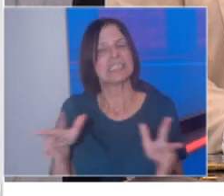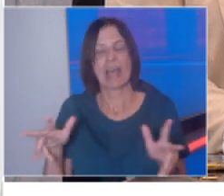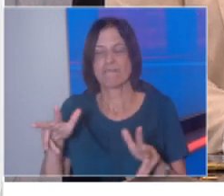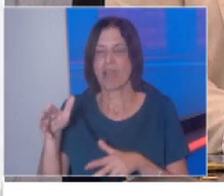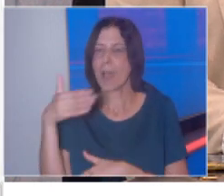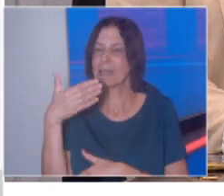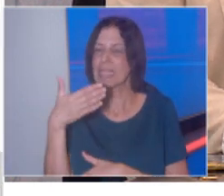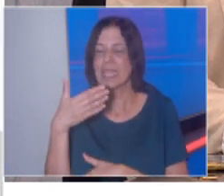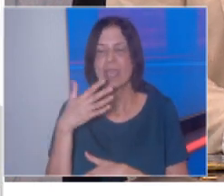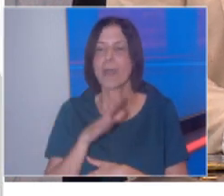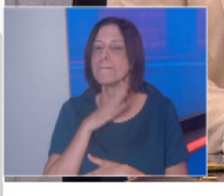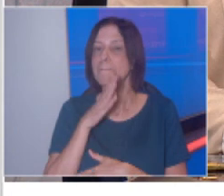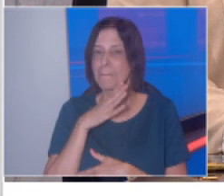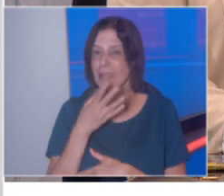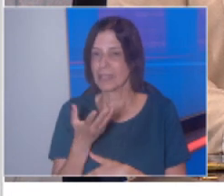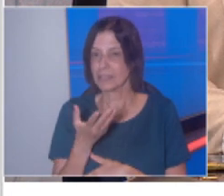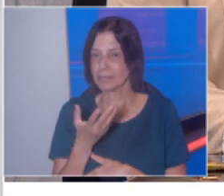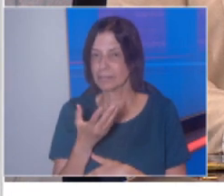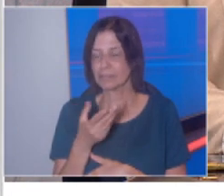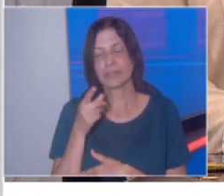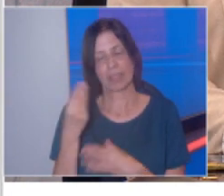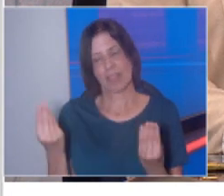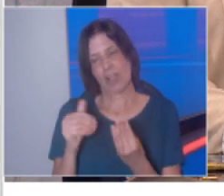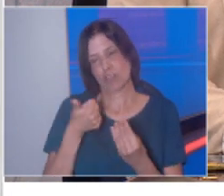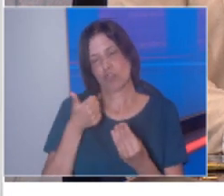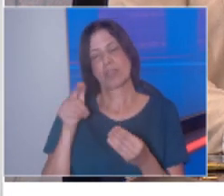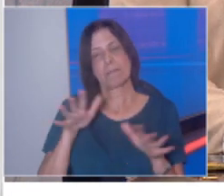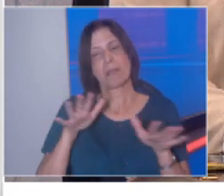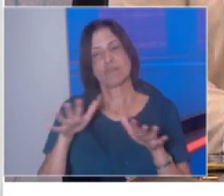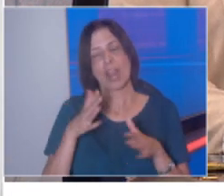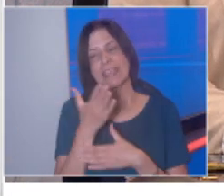הבעייתי הנגזר מכך, כן. זה קודם כל ממשלת ימין. טוב. כי אוי